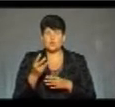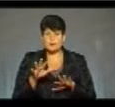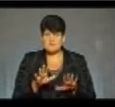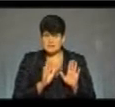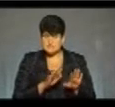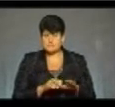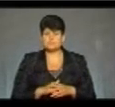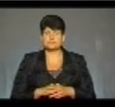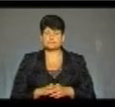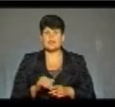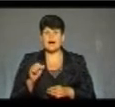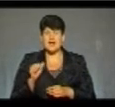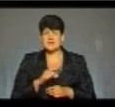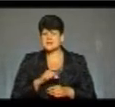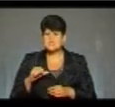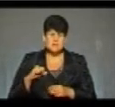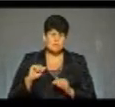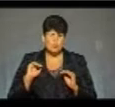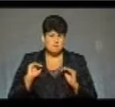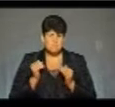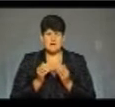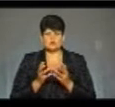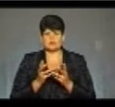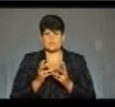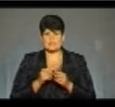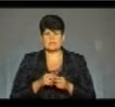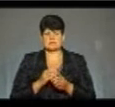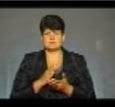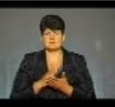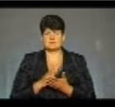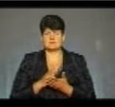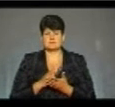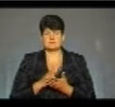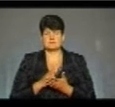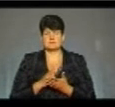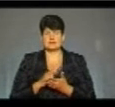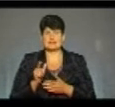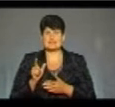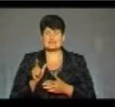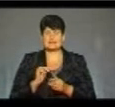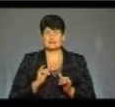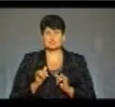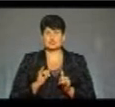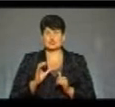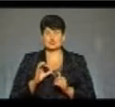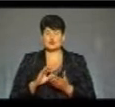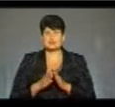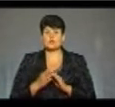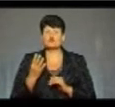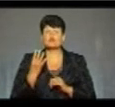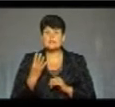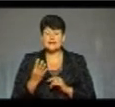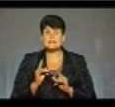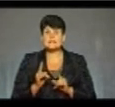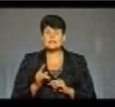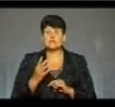А найменшу кількість має Євросолідарність – 4. Тільки